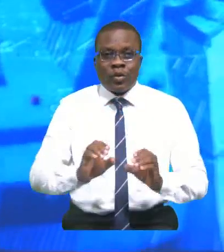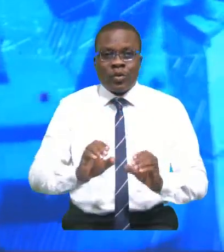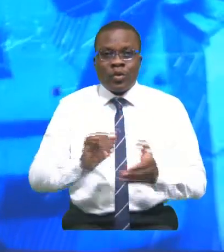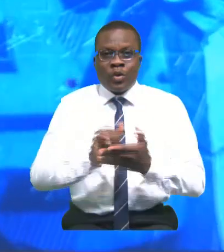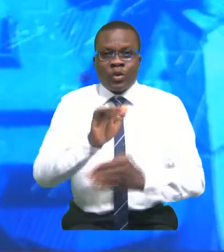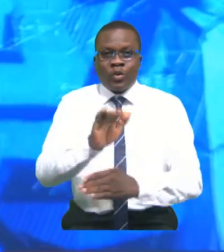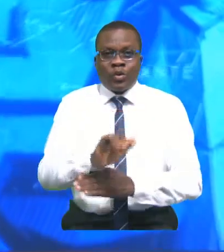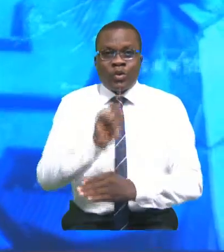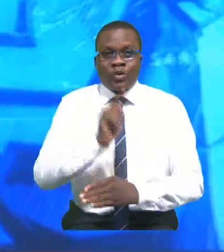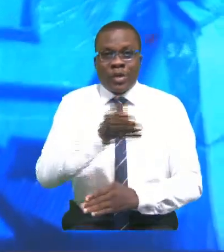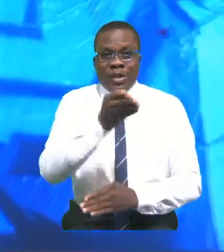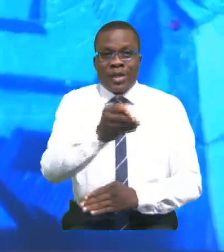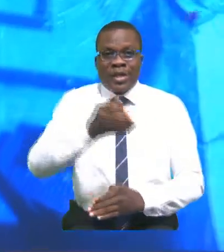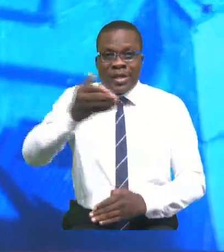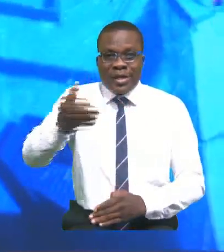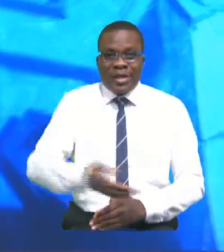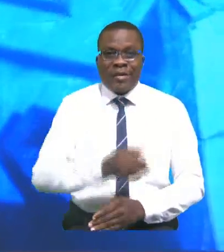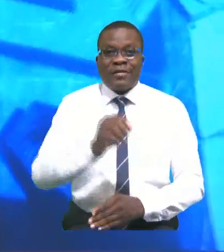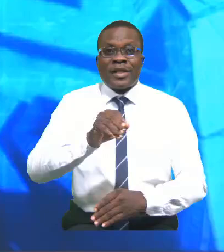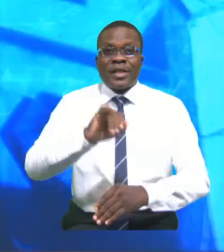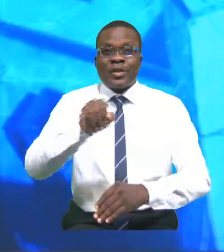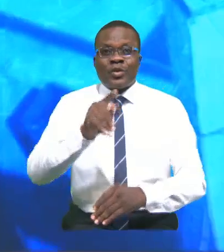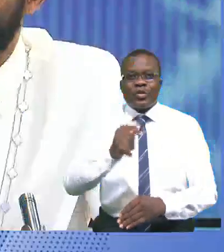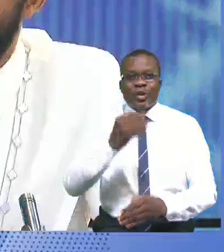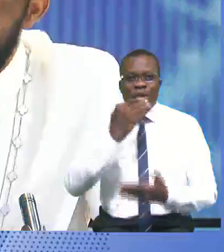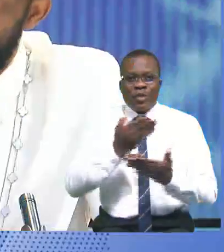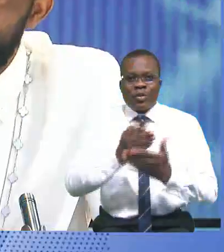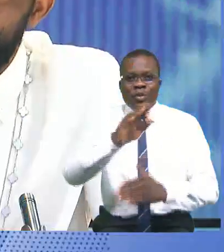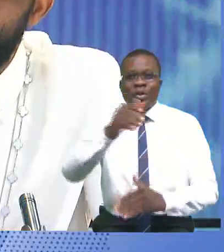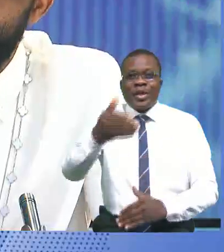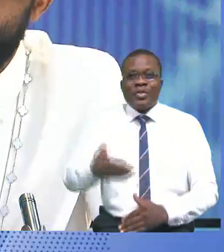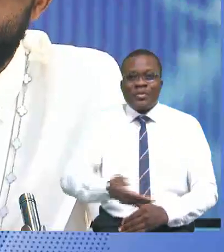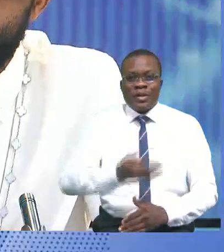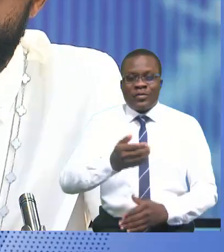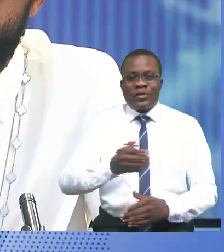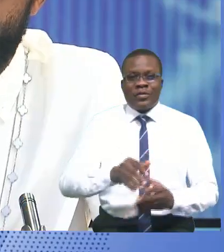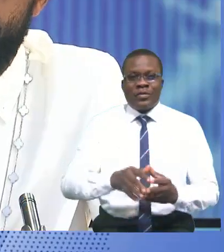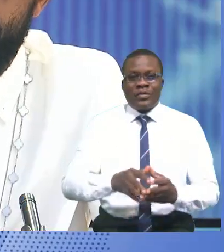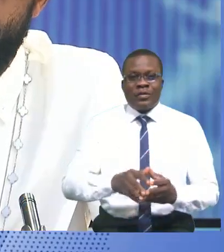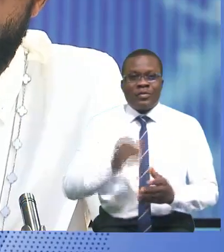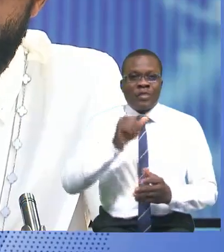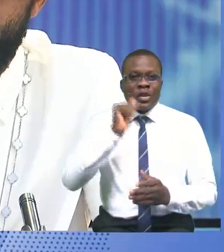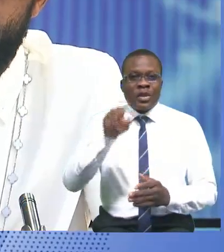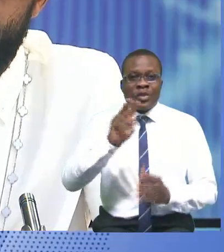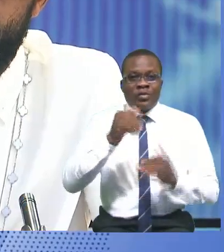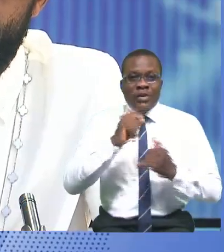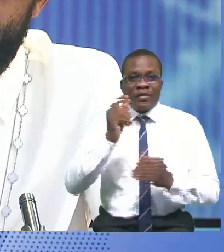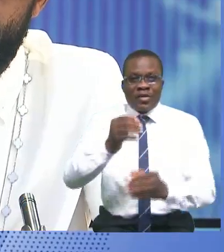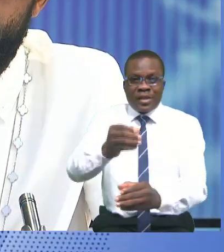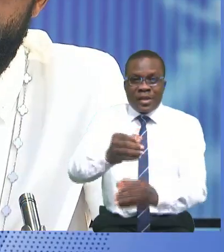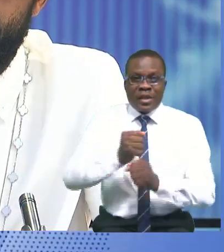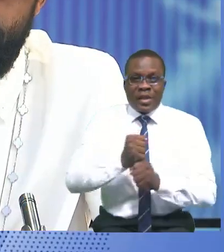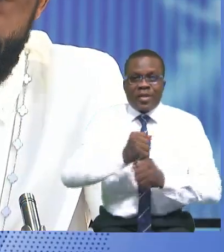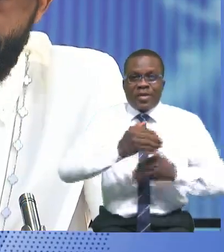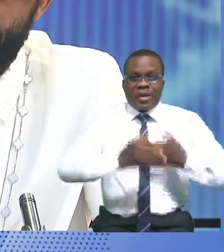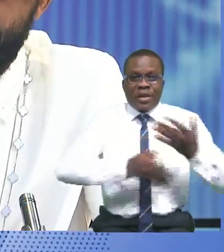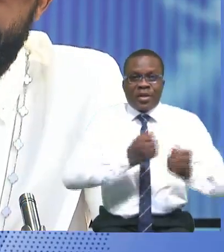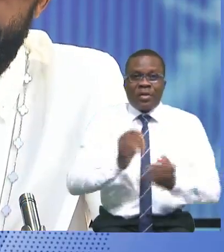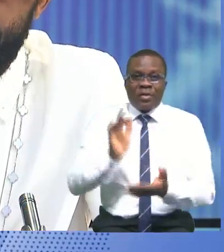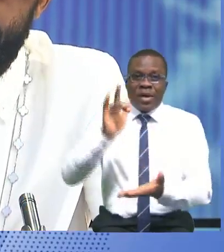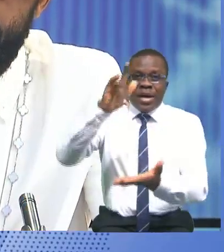poua est l'invité de ce 20hur bonsoir fi et bienvenue bonsoir merci alors hier vous avez été accueilli chaleureusement à